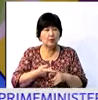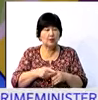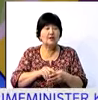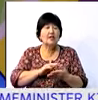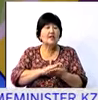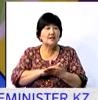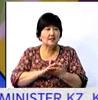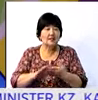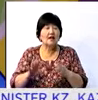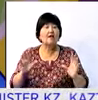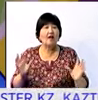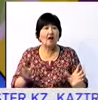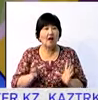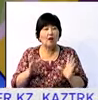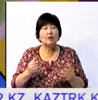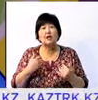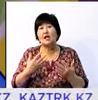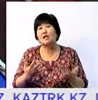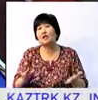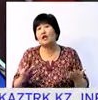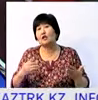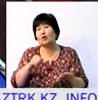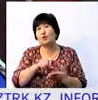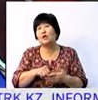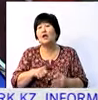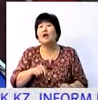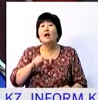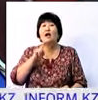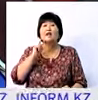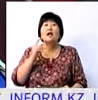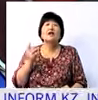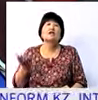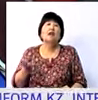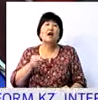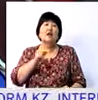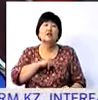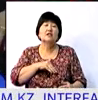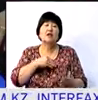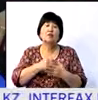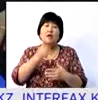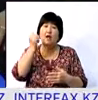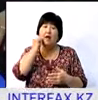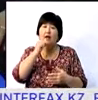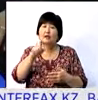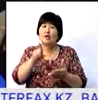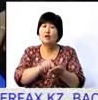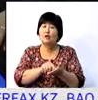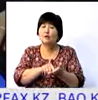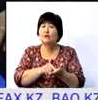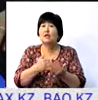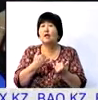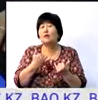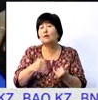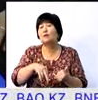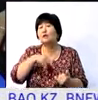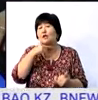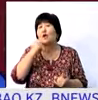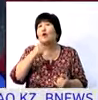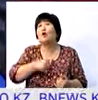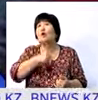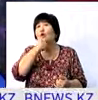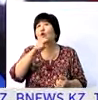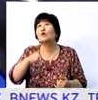шынайы қамқорлығының жарқын көрінісі. Жасында қаншалықты бейнет берсең, қартайғанда соның зейнетін көрсете көр деген сөзді үлкендердің